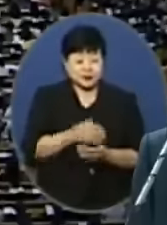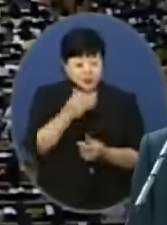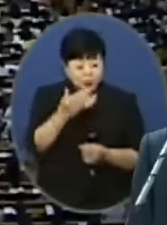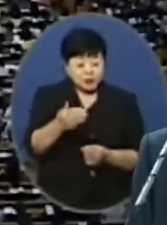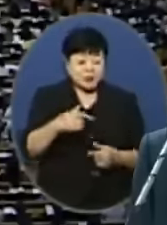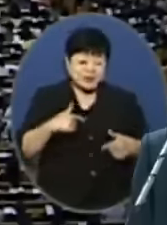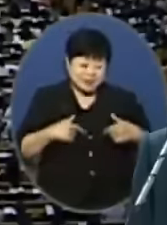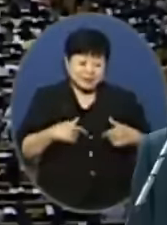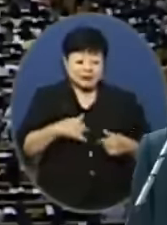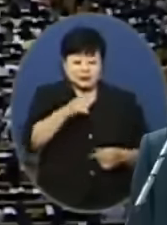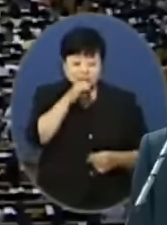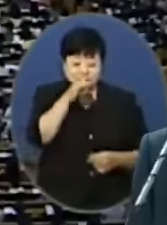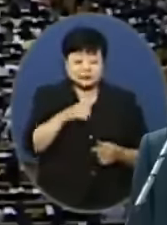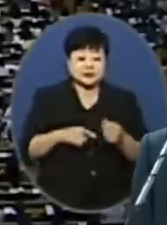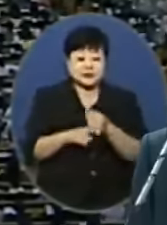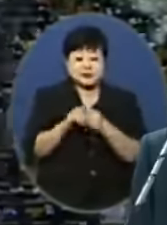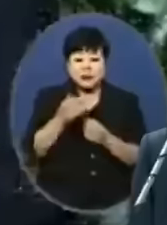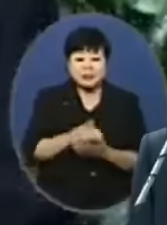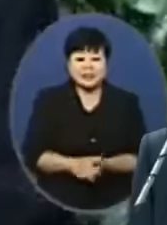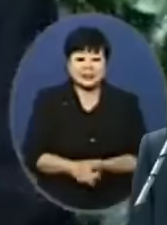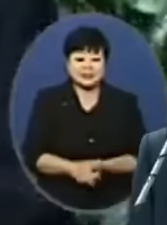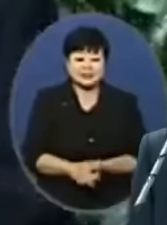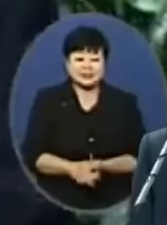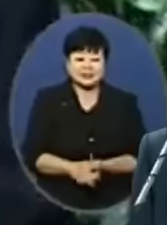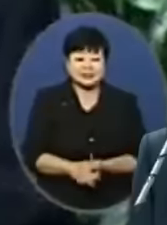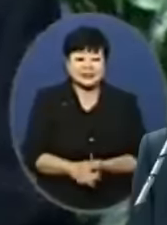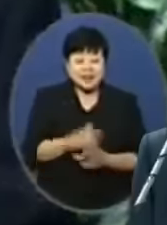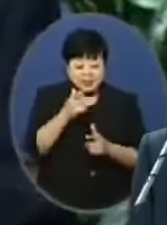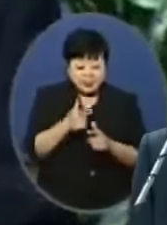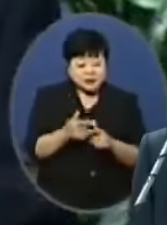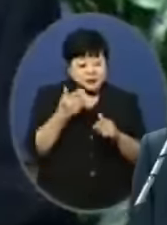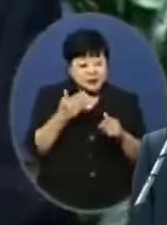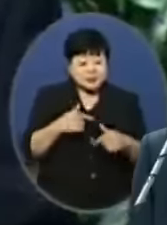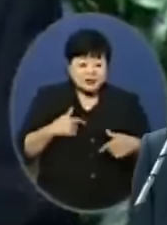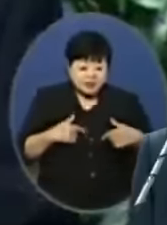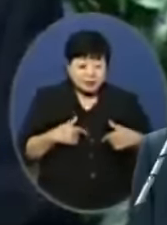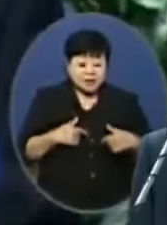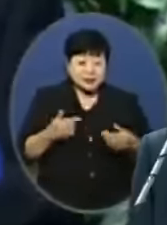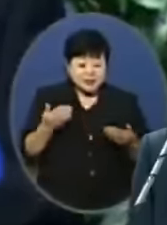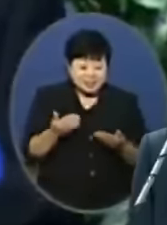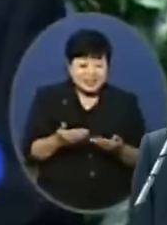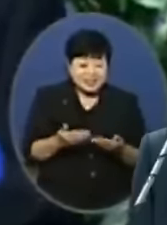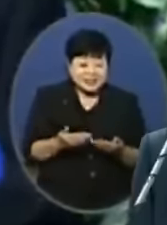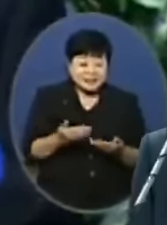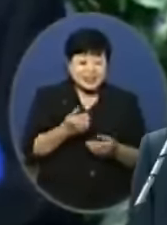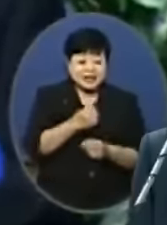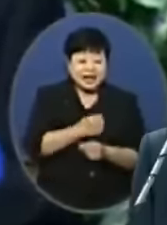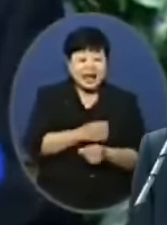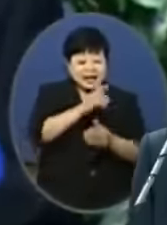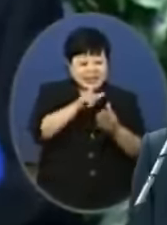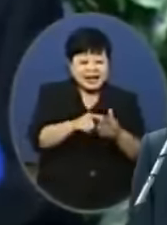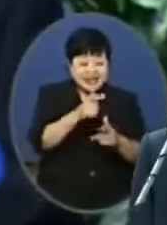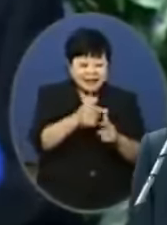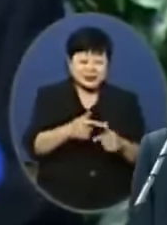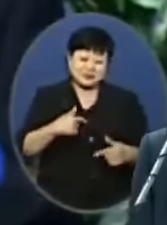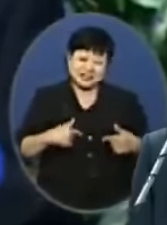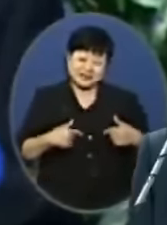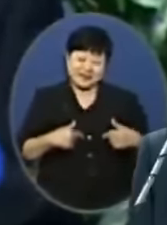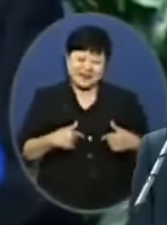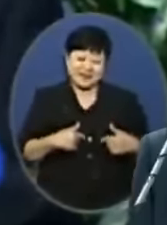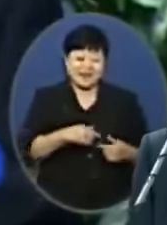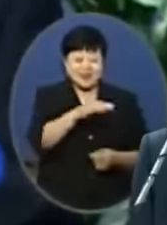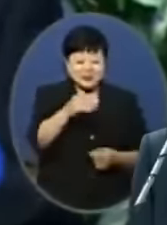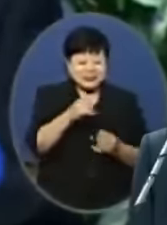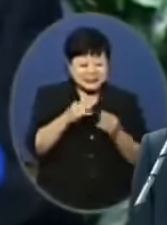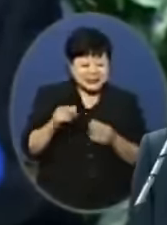여러분 기뻐할 수 있는 이유가 되는 것입니다. 그 다음에 예수님께서 기뻐하시는 일을 우리가 하면 예수님이 기뻐하시죠.